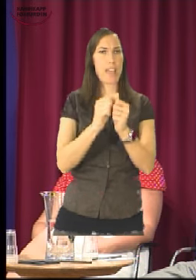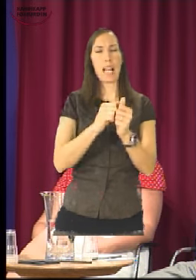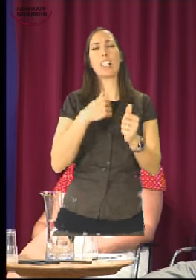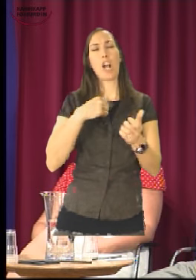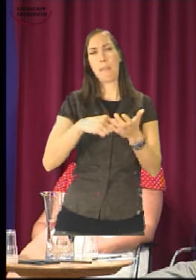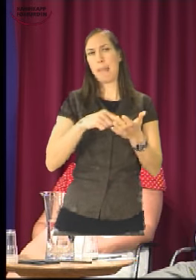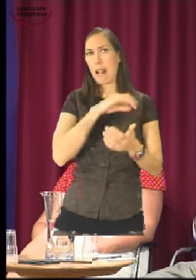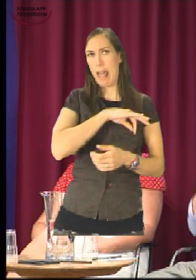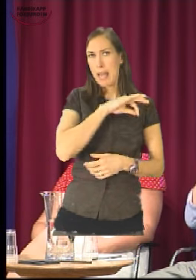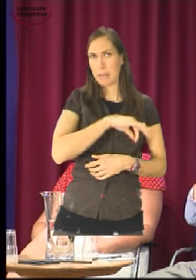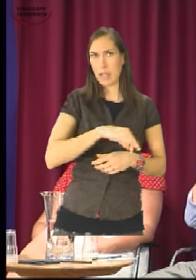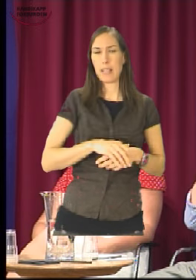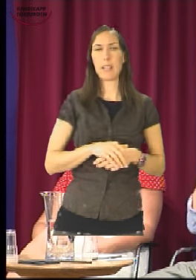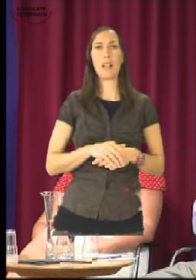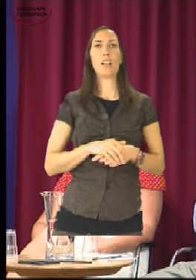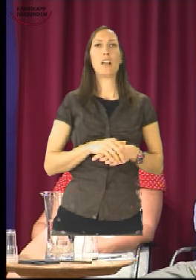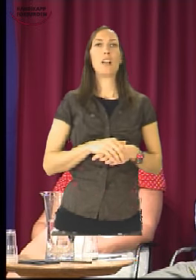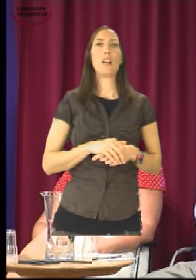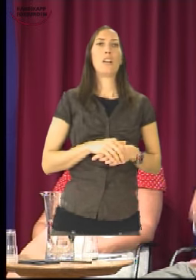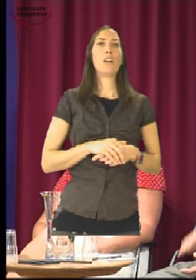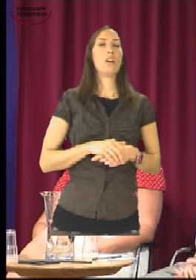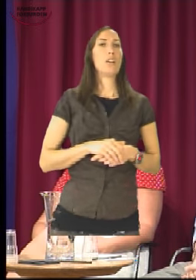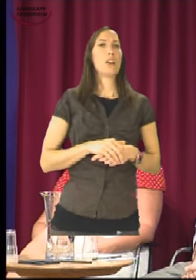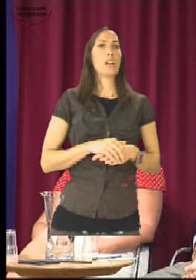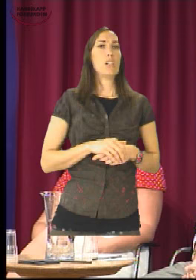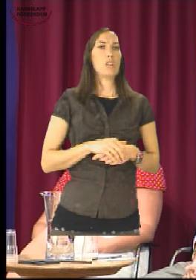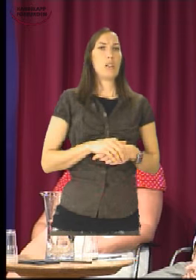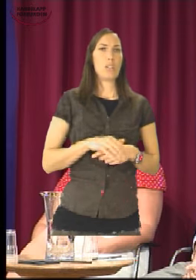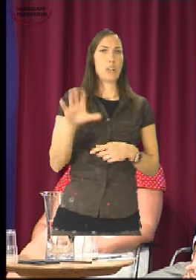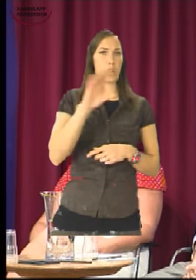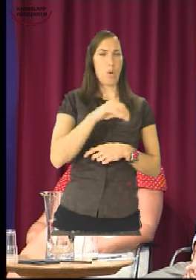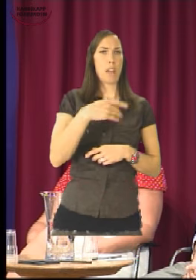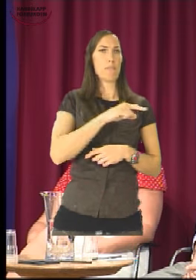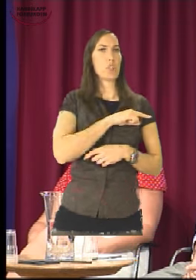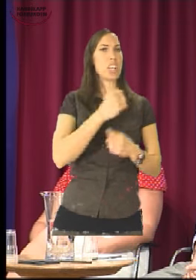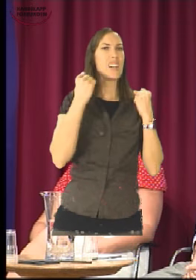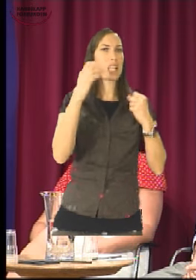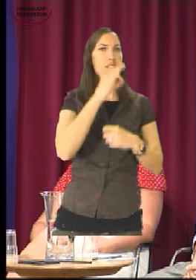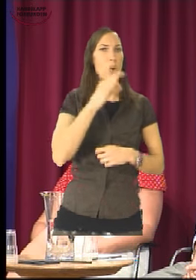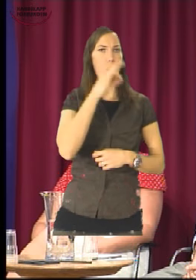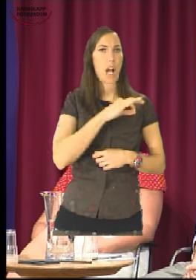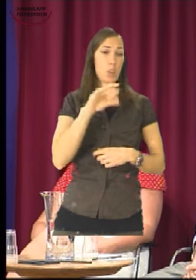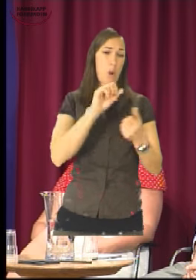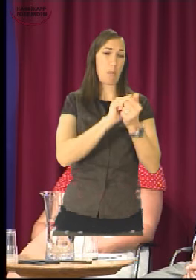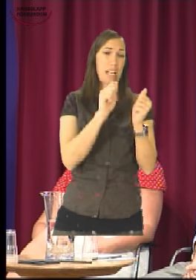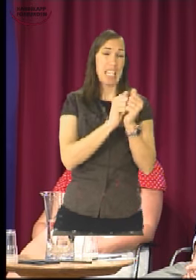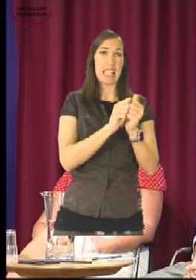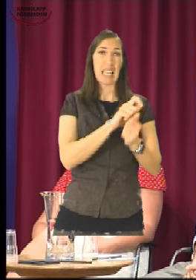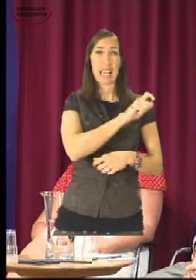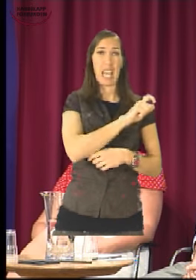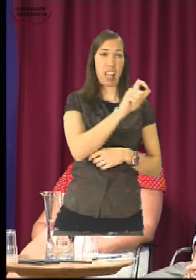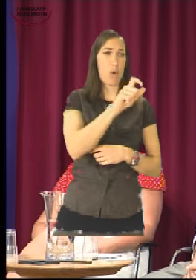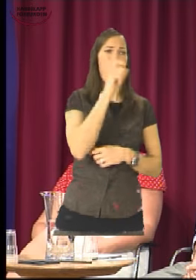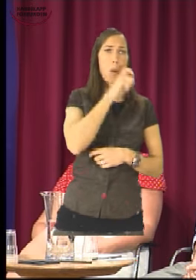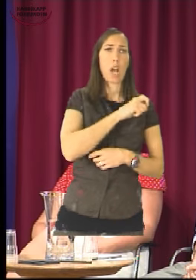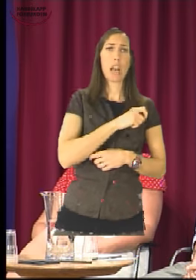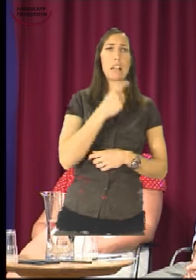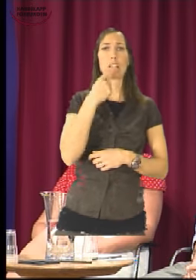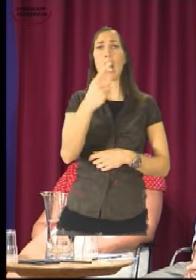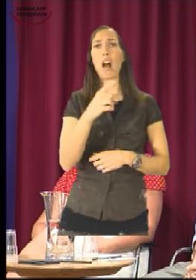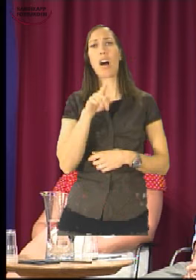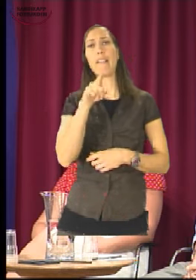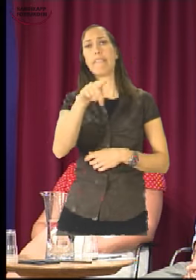läkemedel, så är det ju en viktig fråga. Så där kan man ju inte som politiker gå in och säga att det här läkemedlet